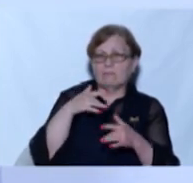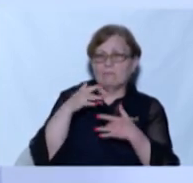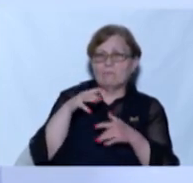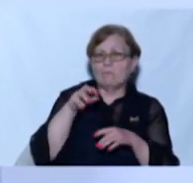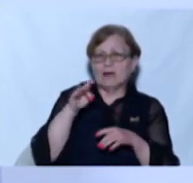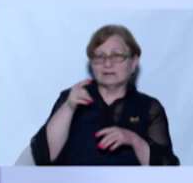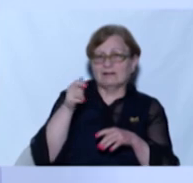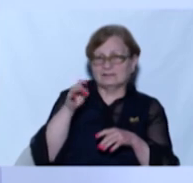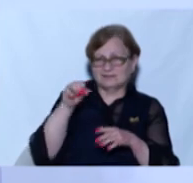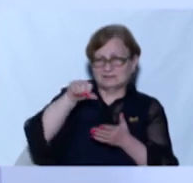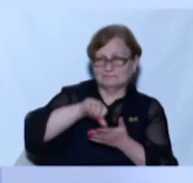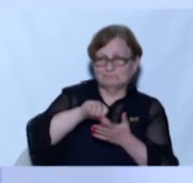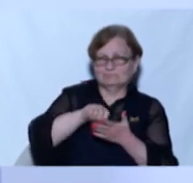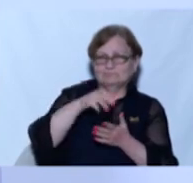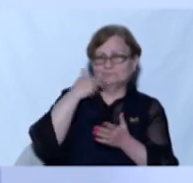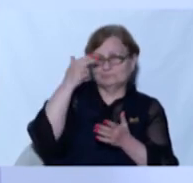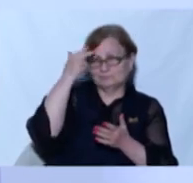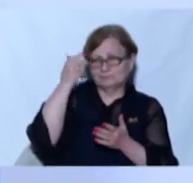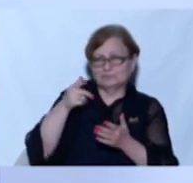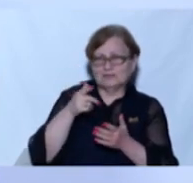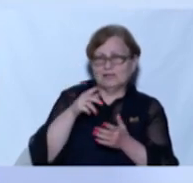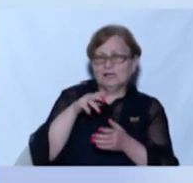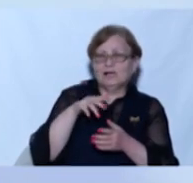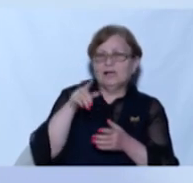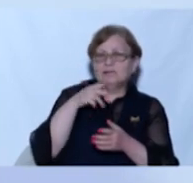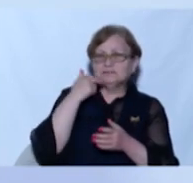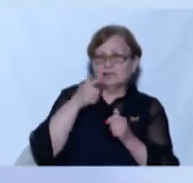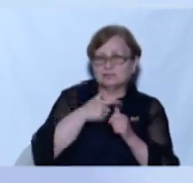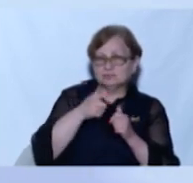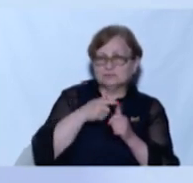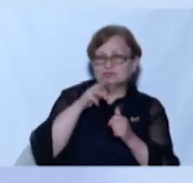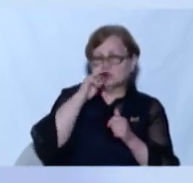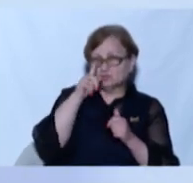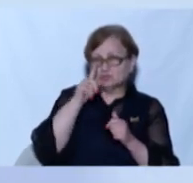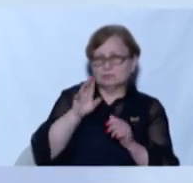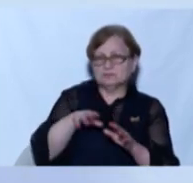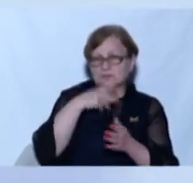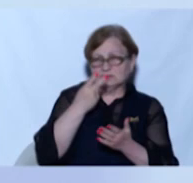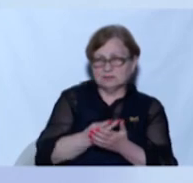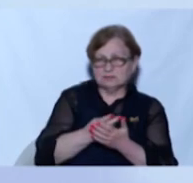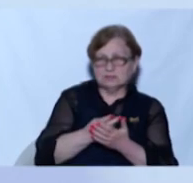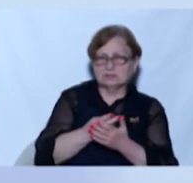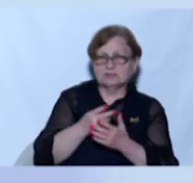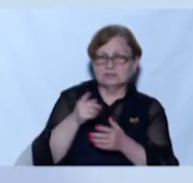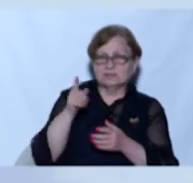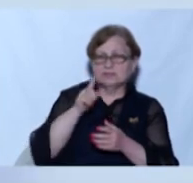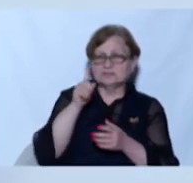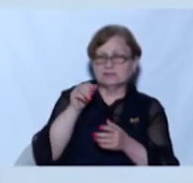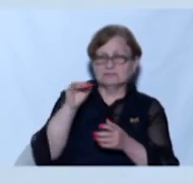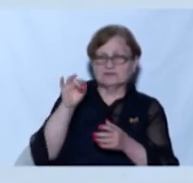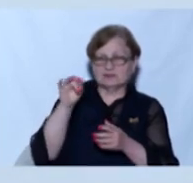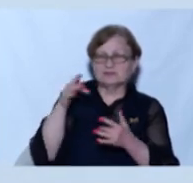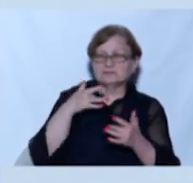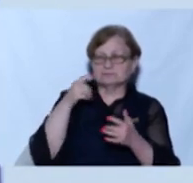გოწიე. ტრავიატა იტალიურად სხვათა შორის შეცდომილს და დაცემულს ნიშნავს. უყურეთ თუნდაც ზეფირელის